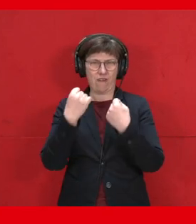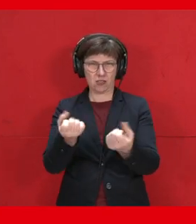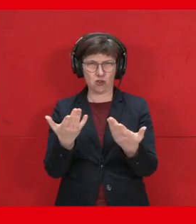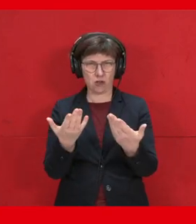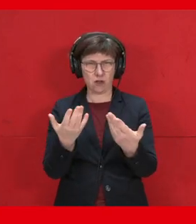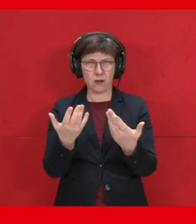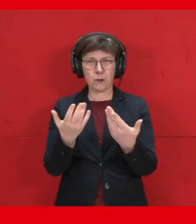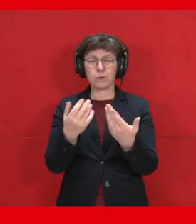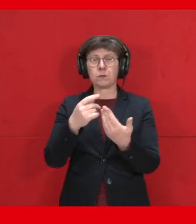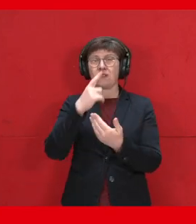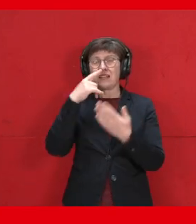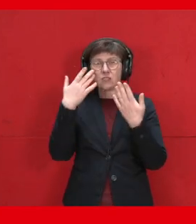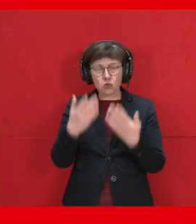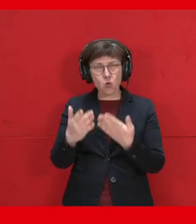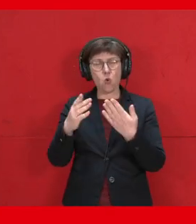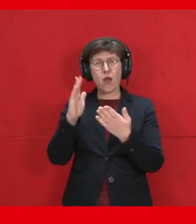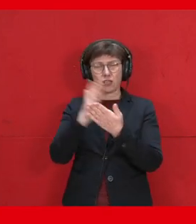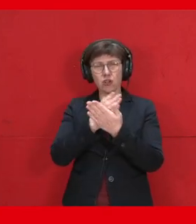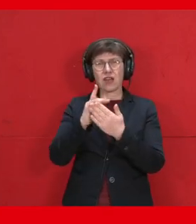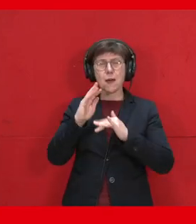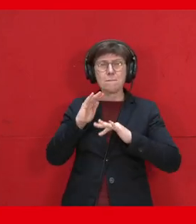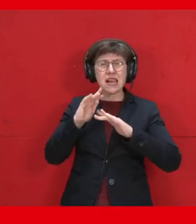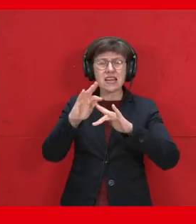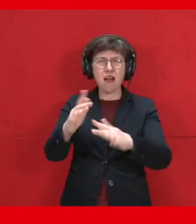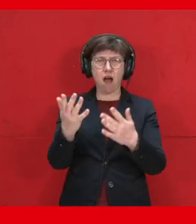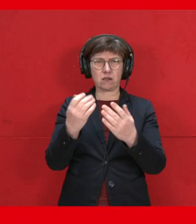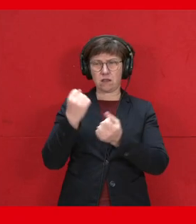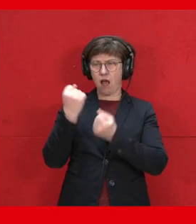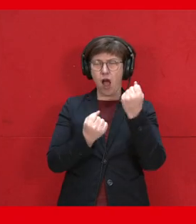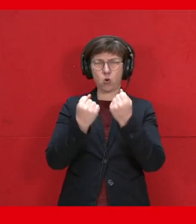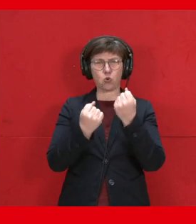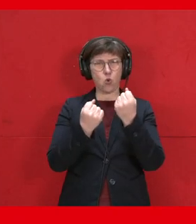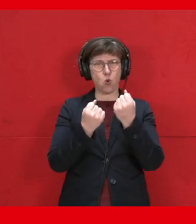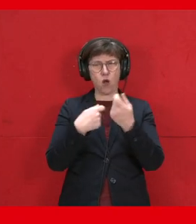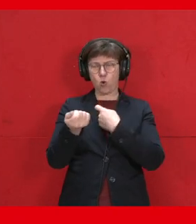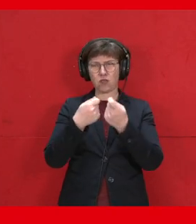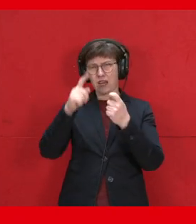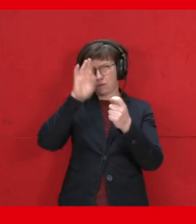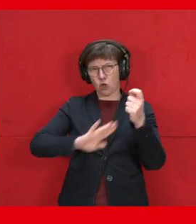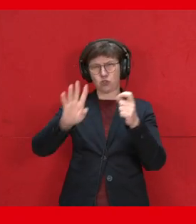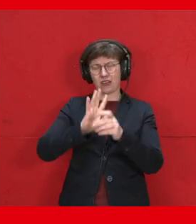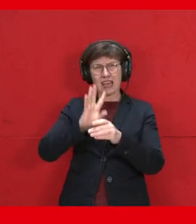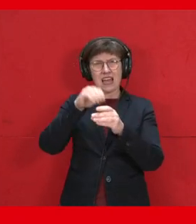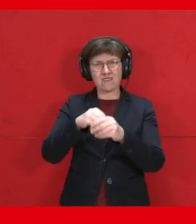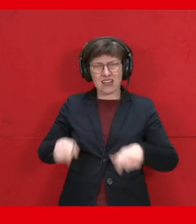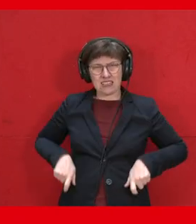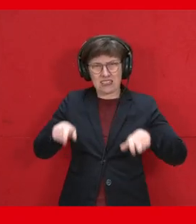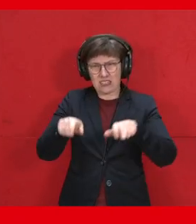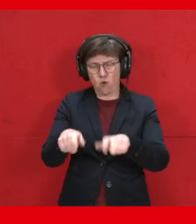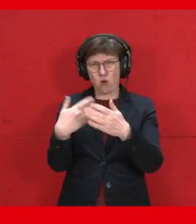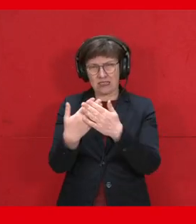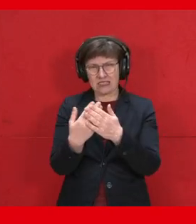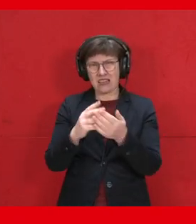Entscheidung treffen, wenn Milliarden, wie es wirklich der Fall ist, von allen Automobilunternehmen in Deutschland investiert werden in